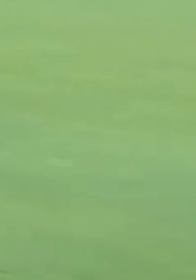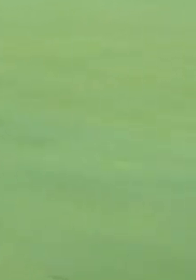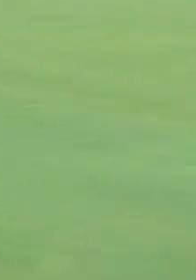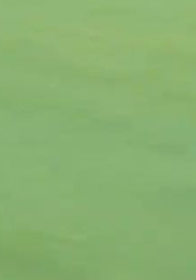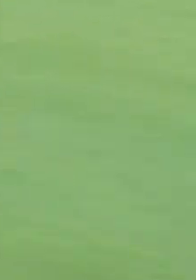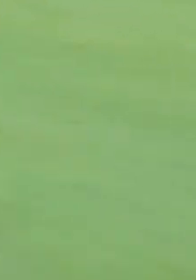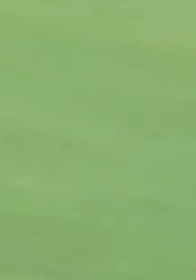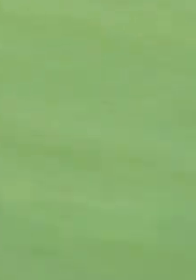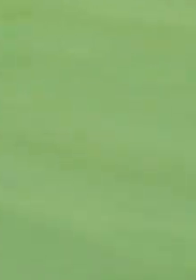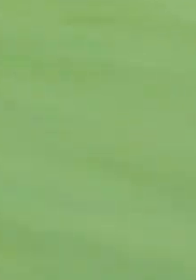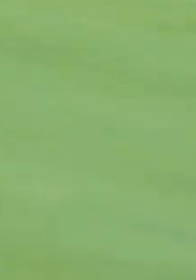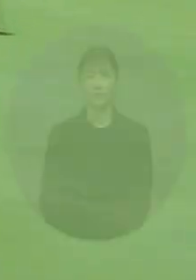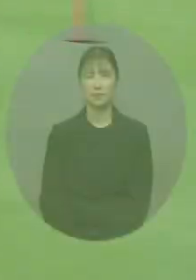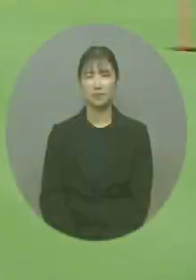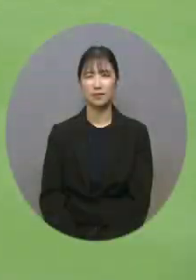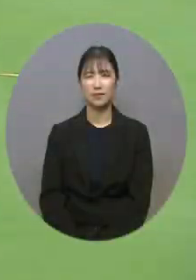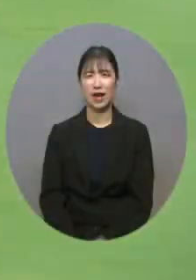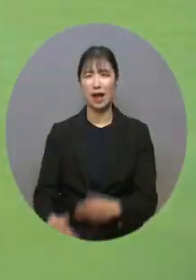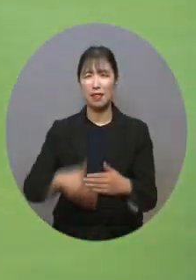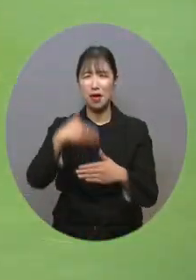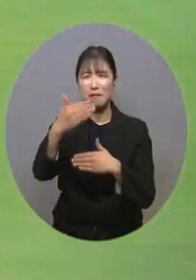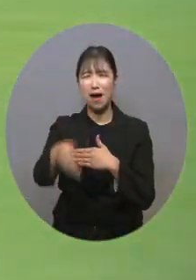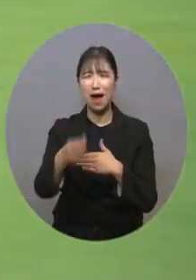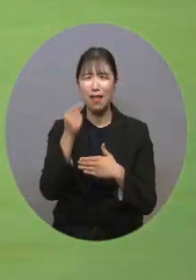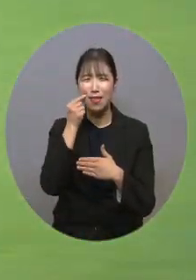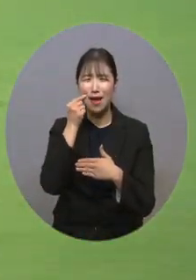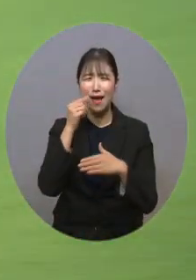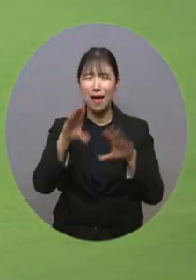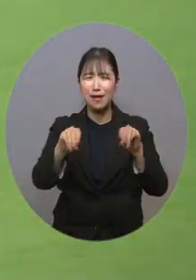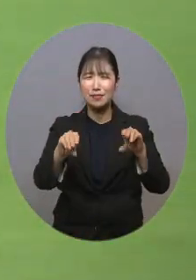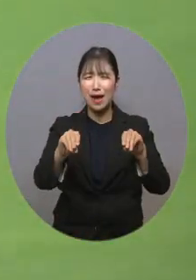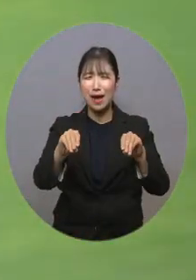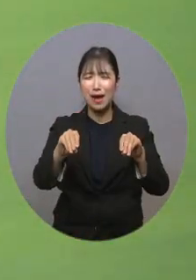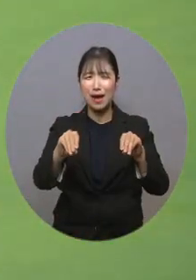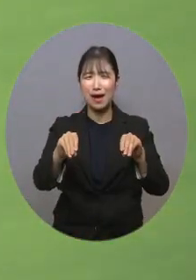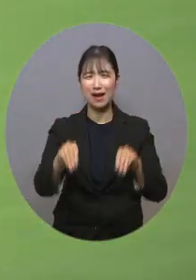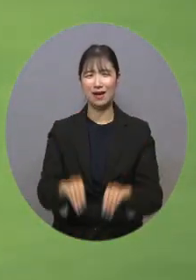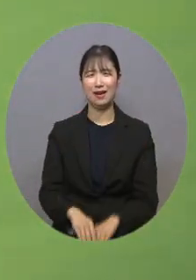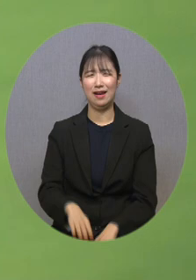다행이다. 아, 언니. 넘어가면 안 돼. 아, 스탑.